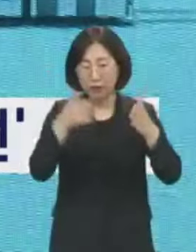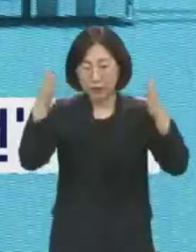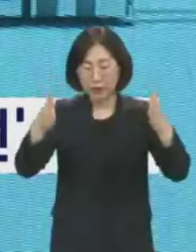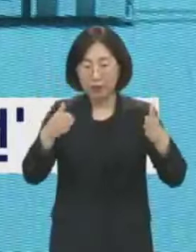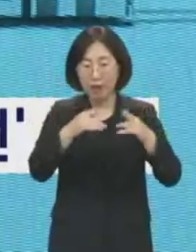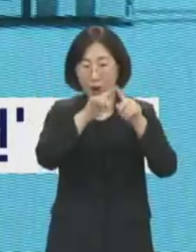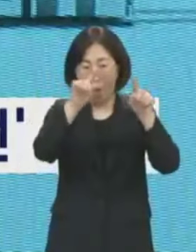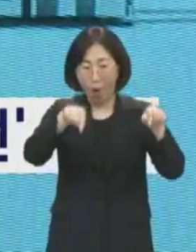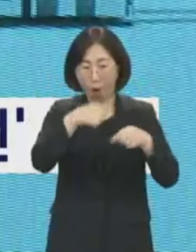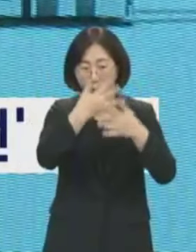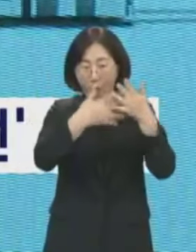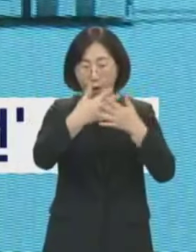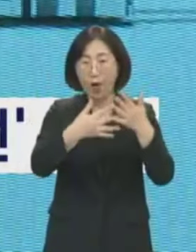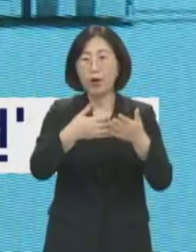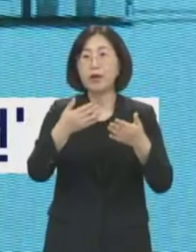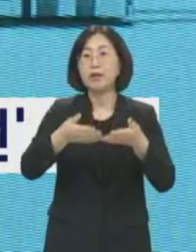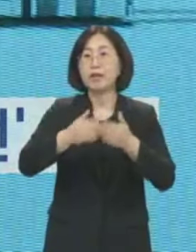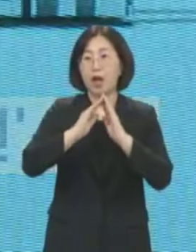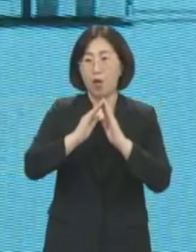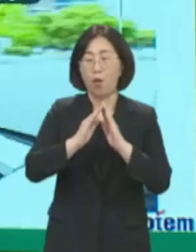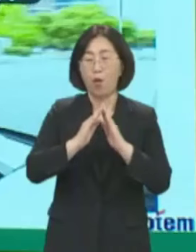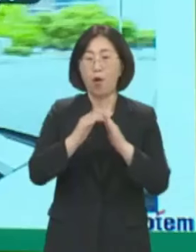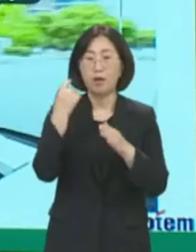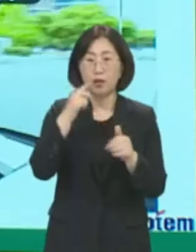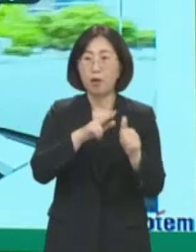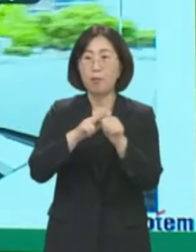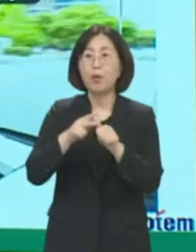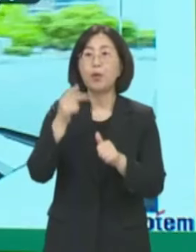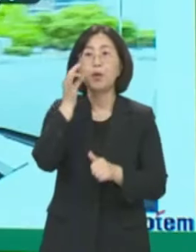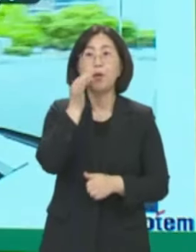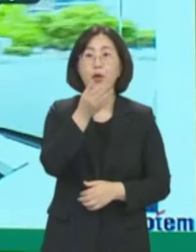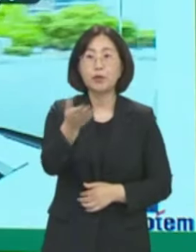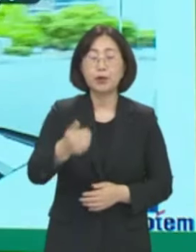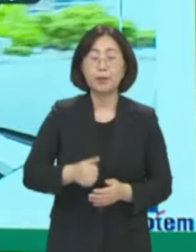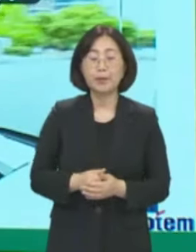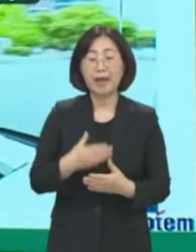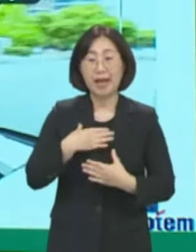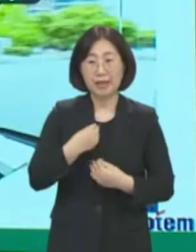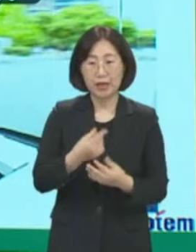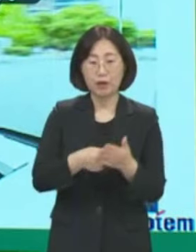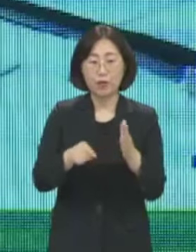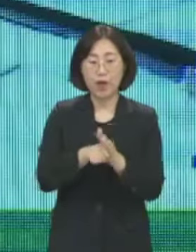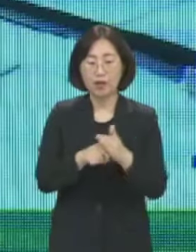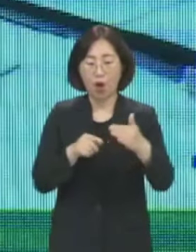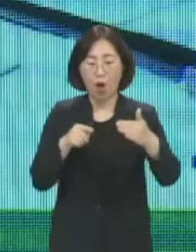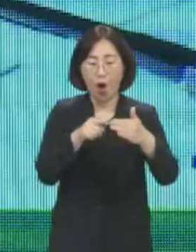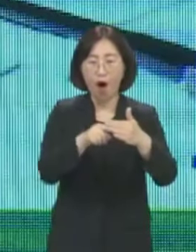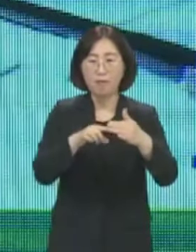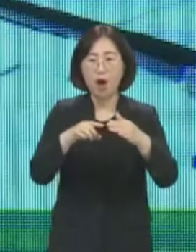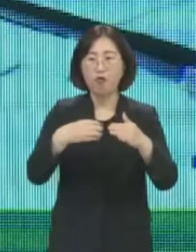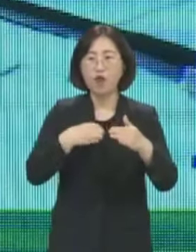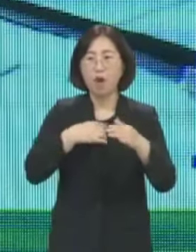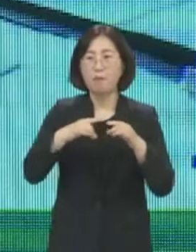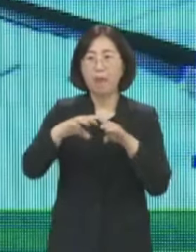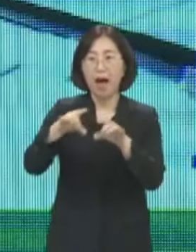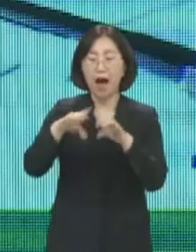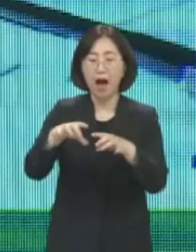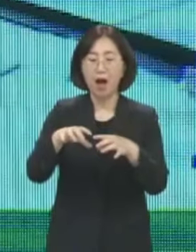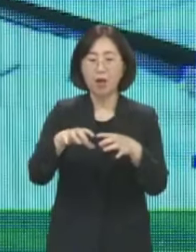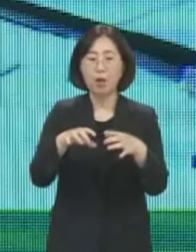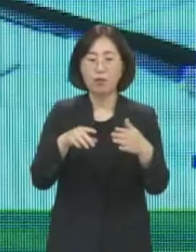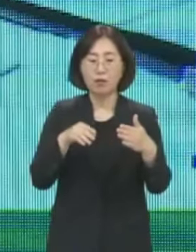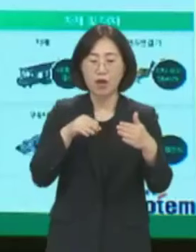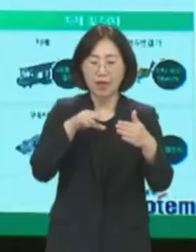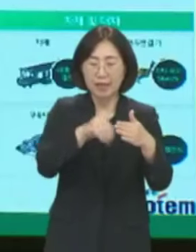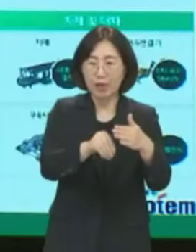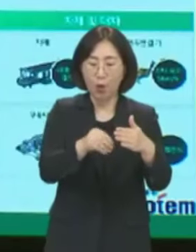관광 정보를 제공할 예정입니다. 무엇보다 안전을 확보하기 위해 전방 충돌 경보 장치와 자동 제동 장치를